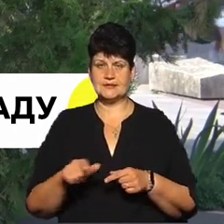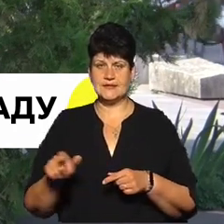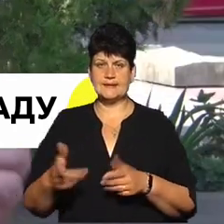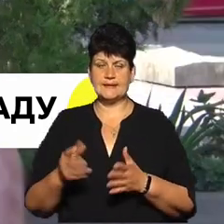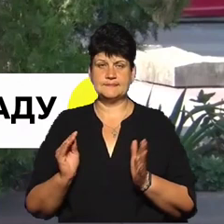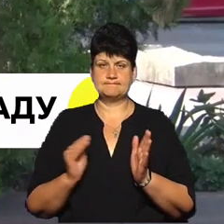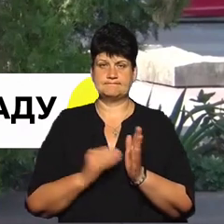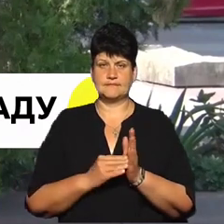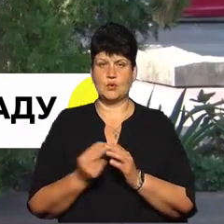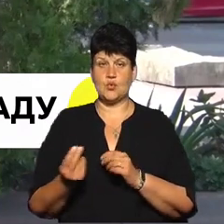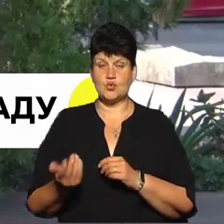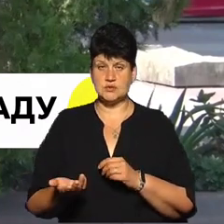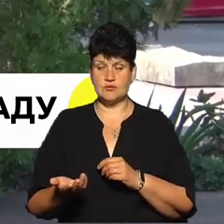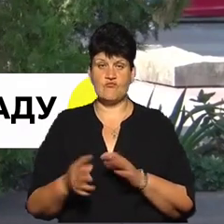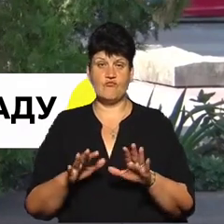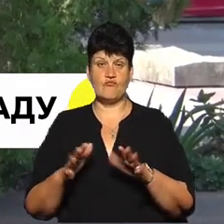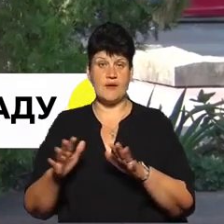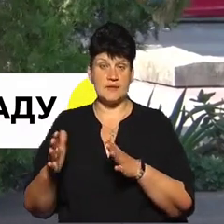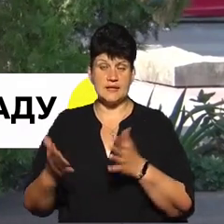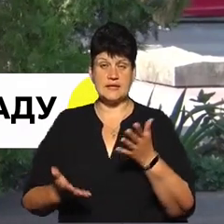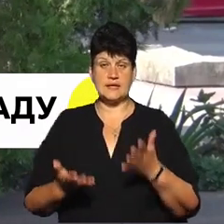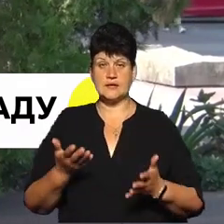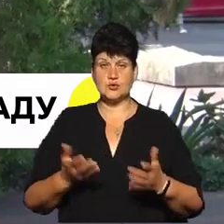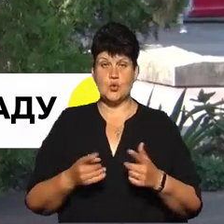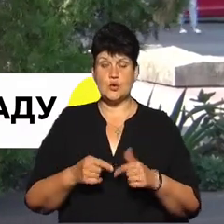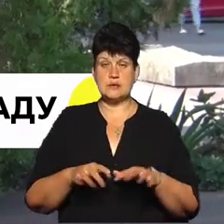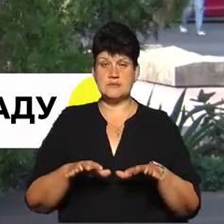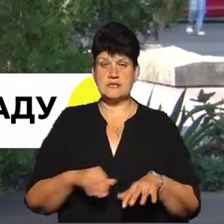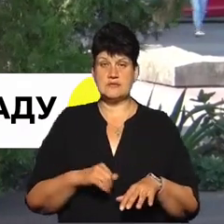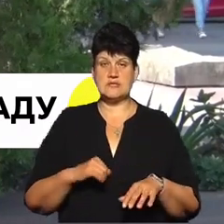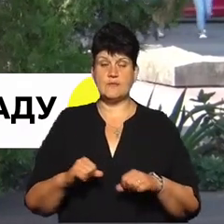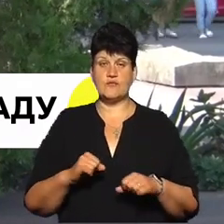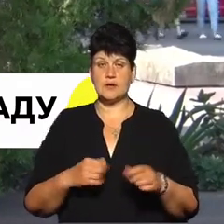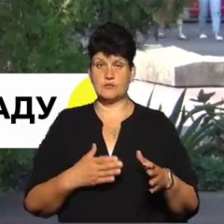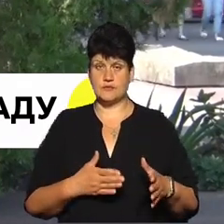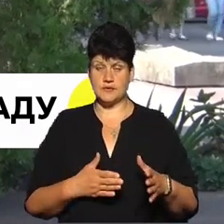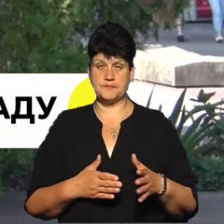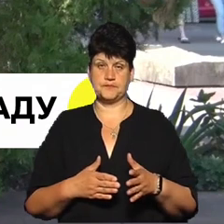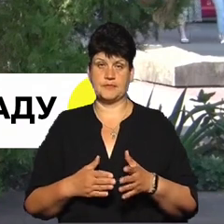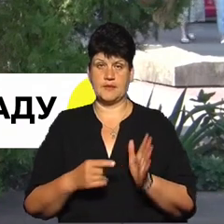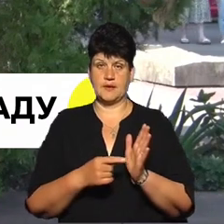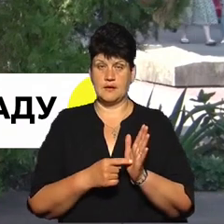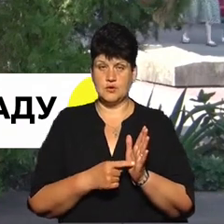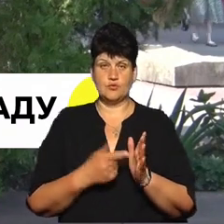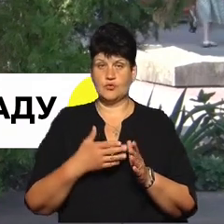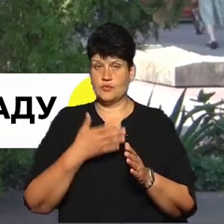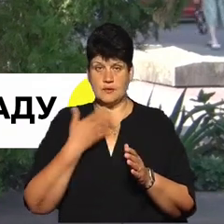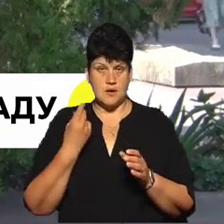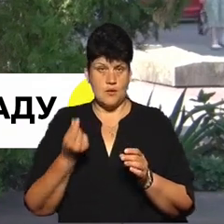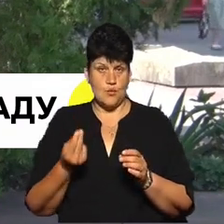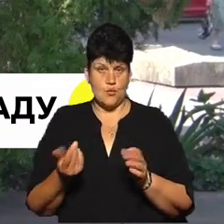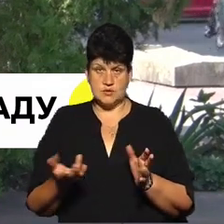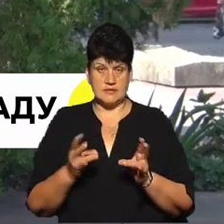відповідні кошти. У випадках, якщо органи місцевого самоврядування посилається на те, що в нього відсутні бюджетні кошти на